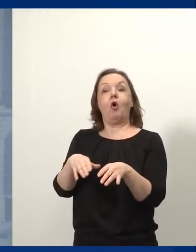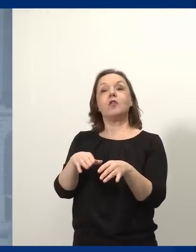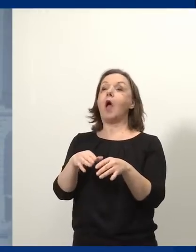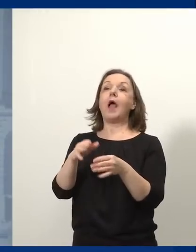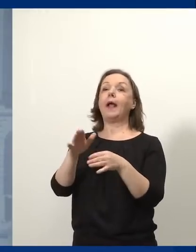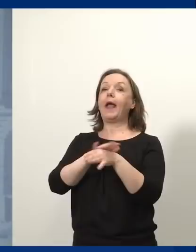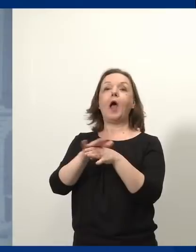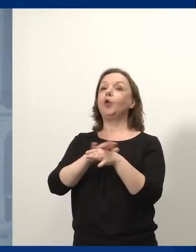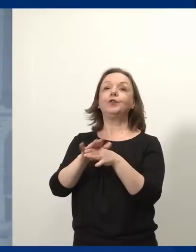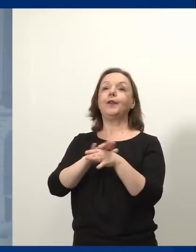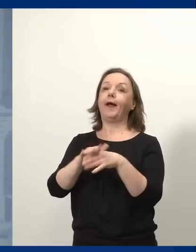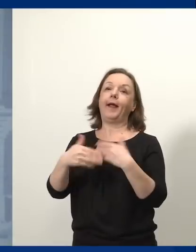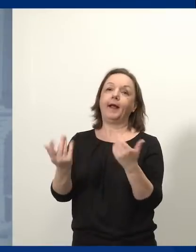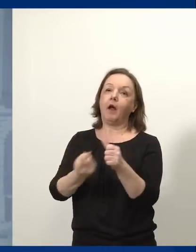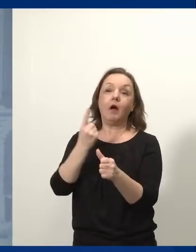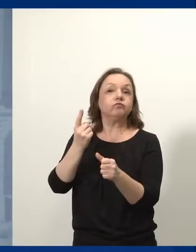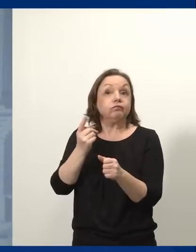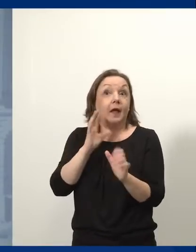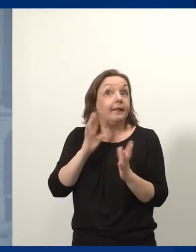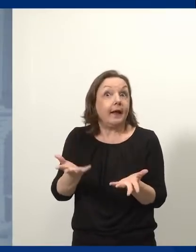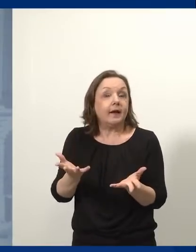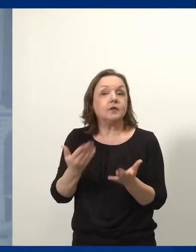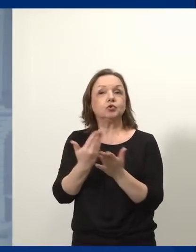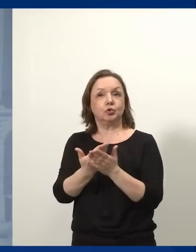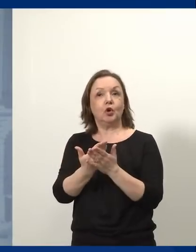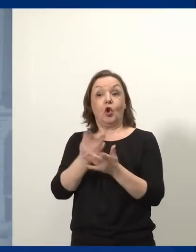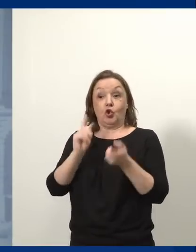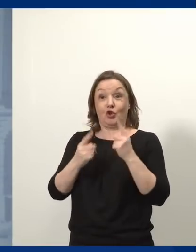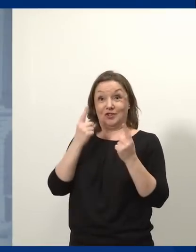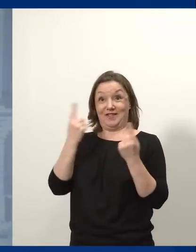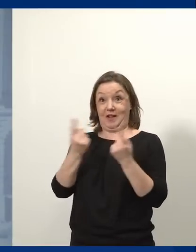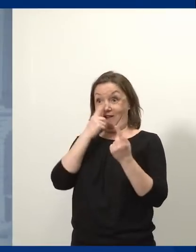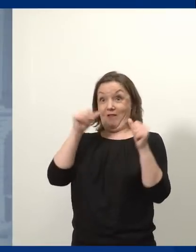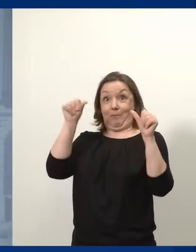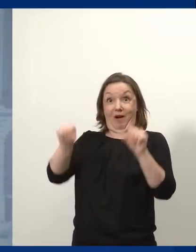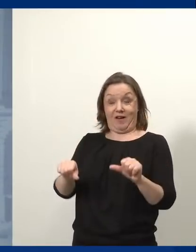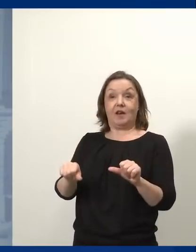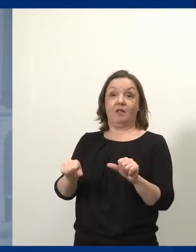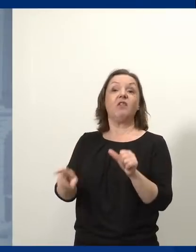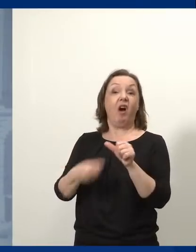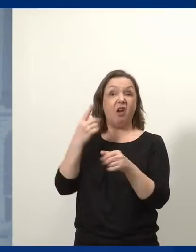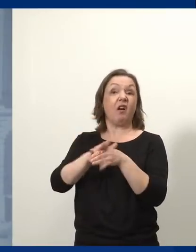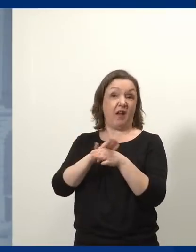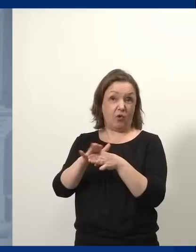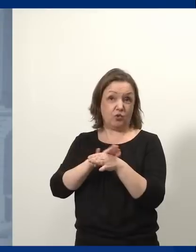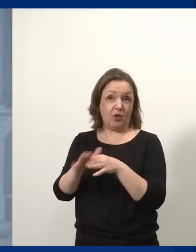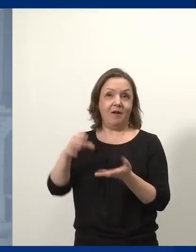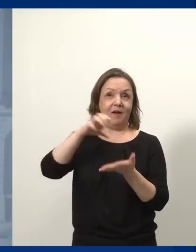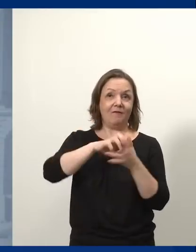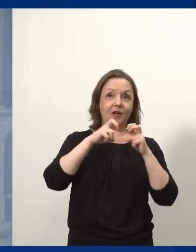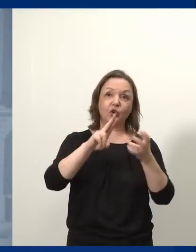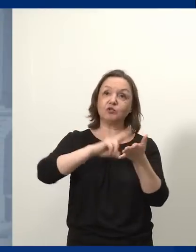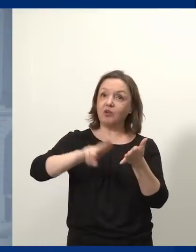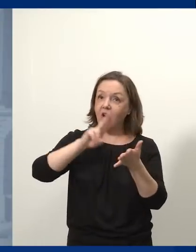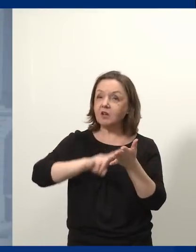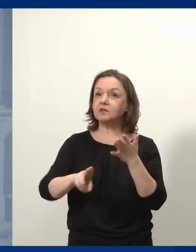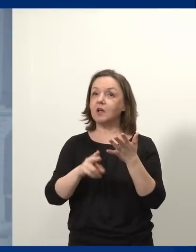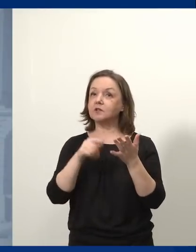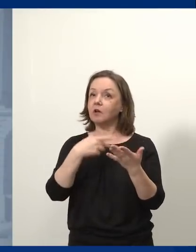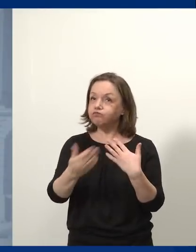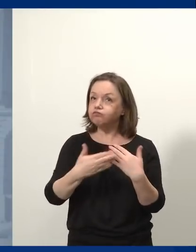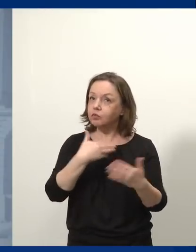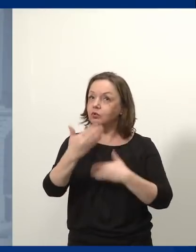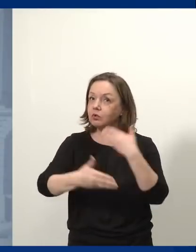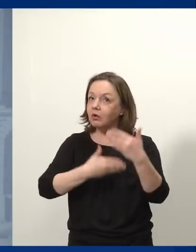vaatii, eli se pahenee ja meidän on välttämätöntä tältäkin osin toimia. Tätä valmistelutyötä tehdään valtioneuvoston kansliassa, eli valtioneuvoston